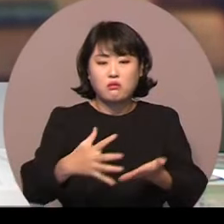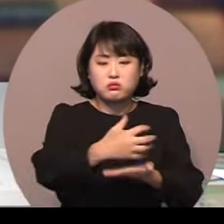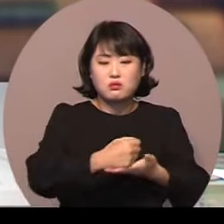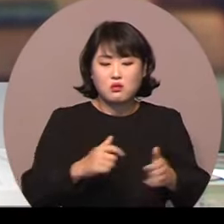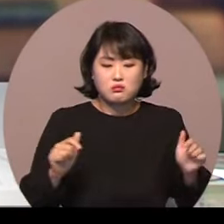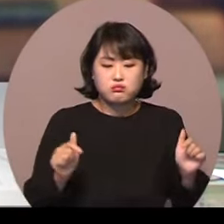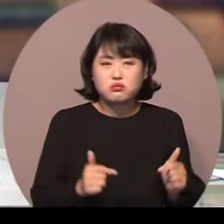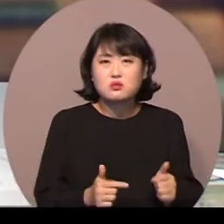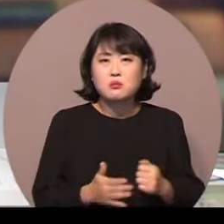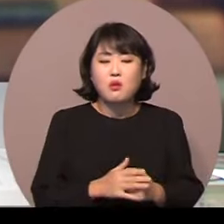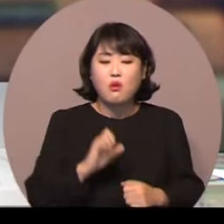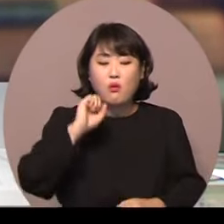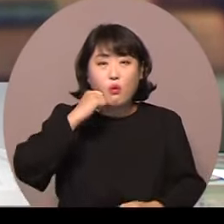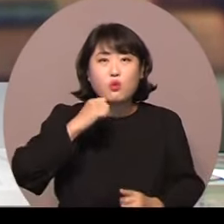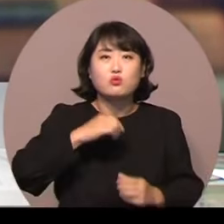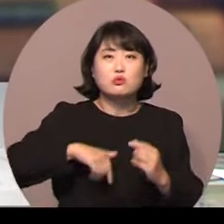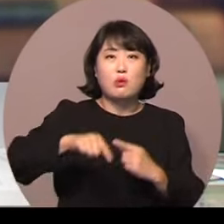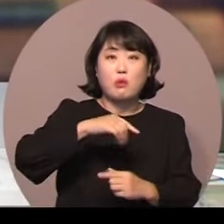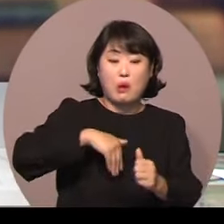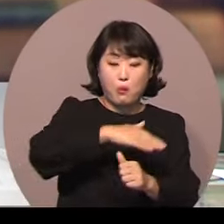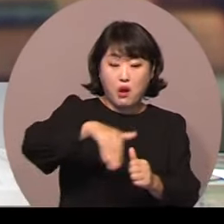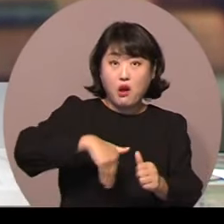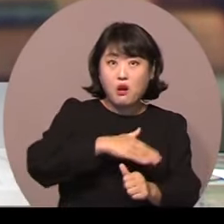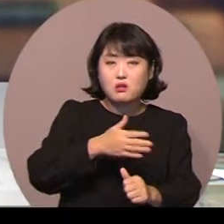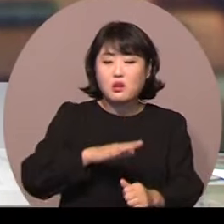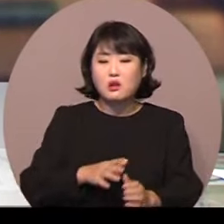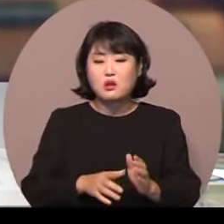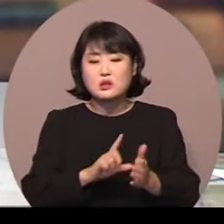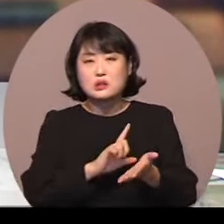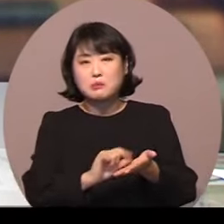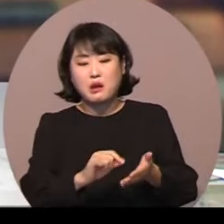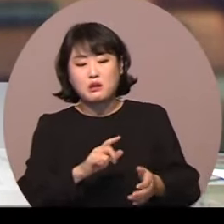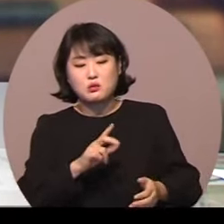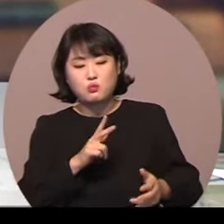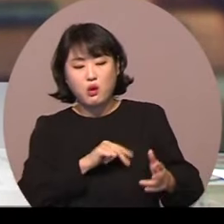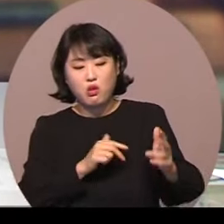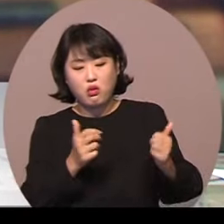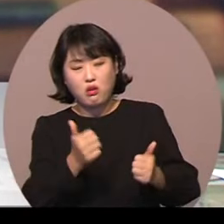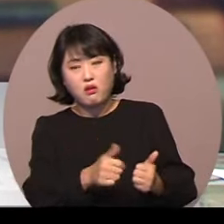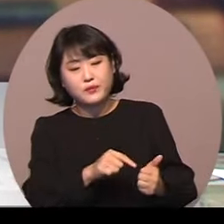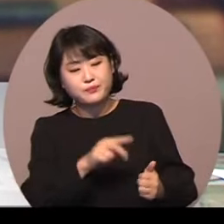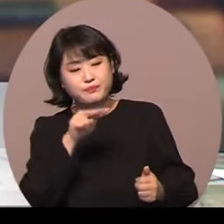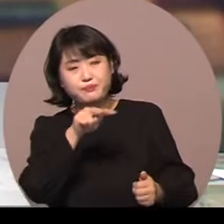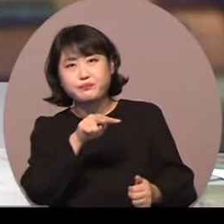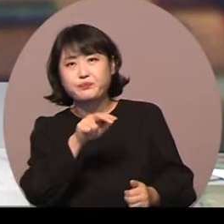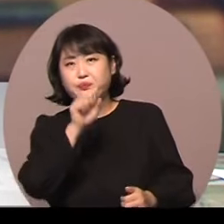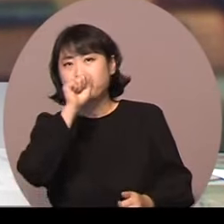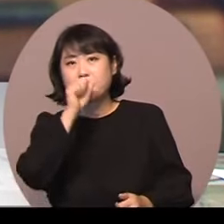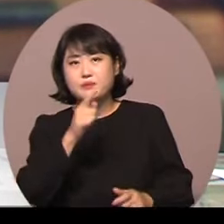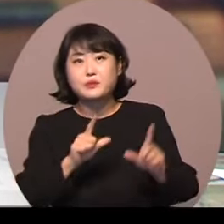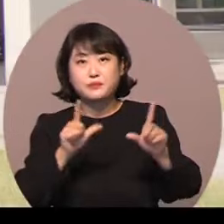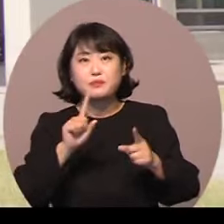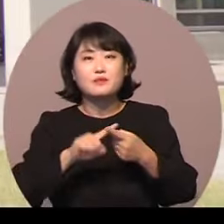재정난을 겪고 있는 상황에서 지방 의회를 바라보는 시선이 고리 없습니다 김지혜